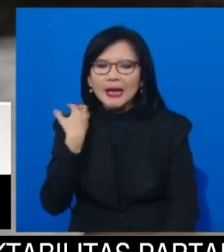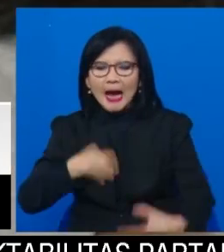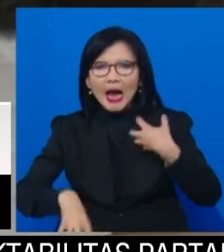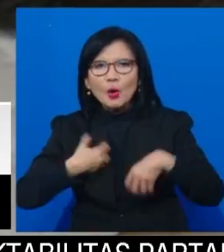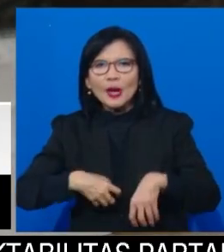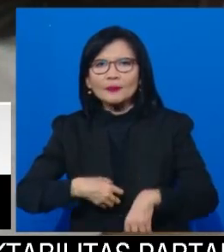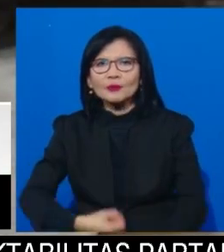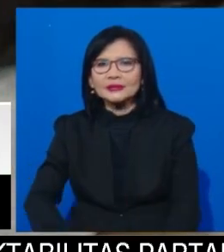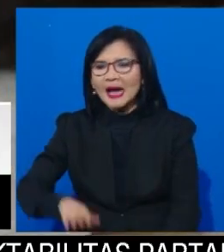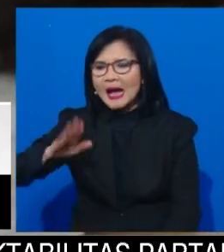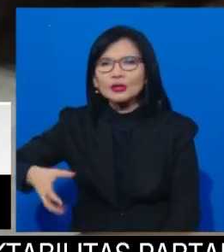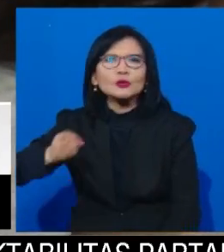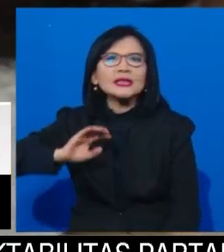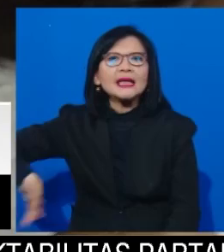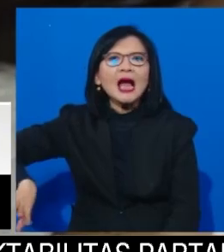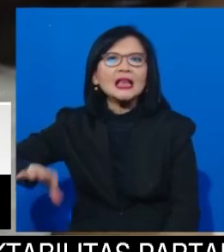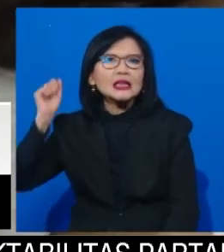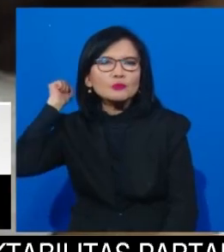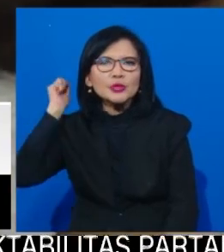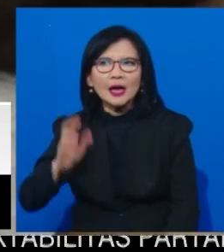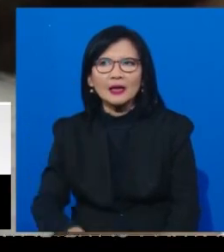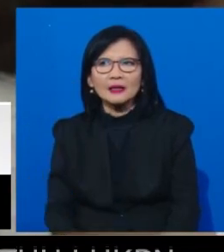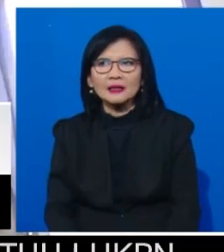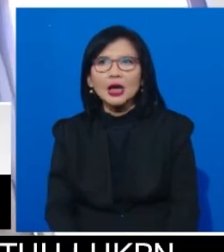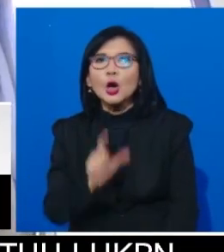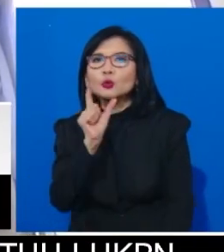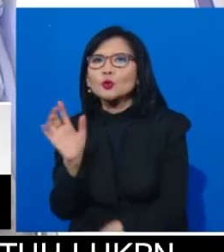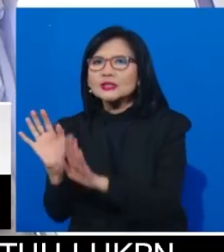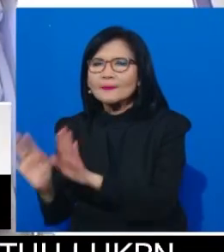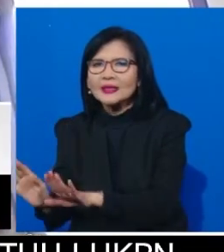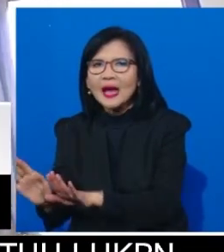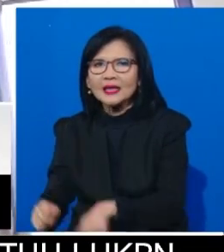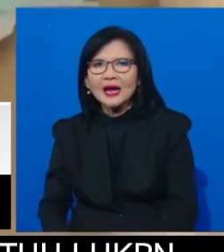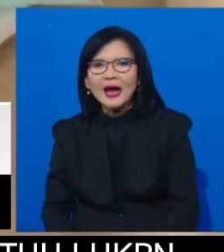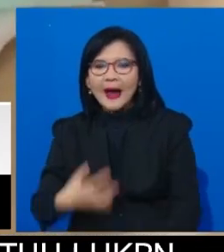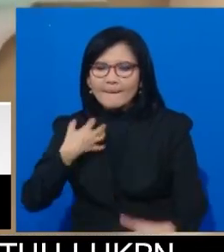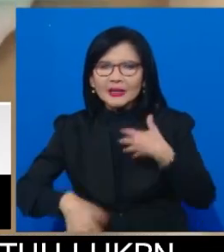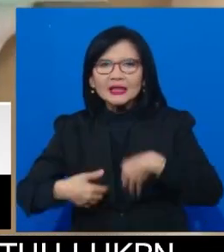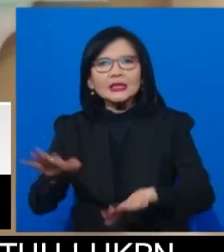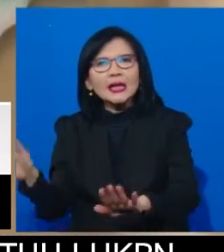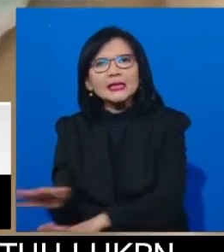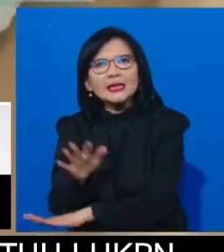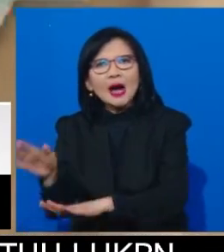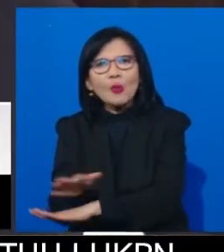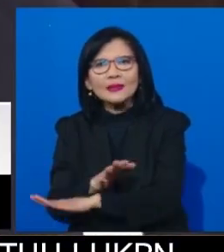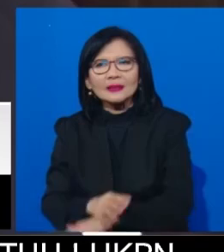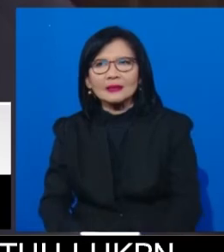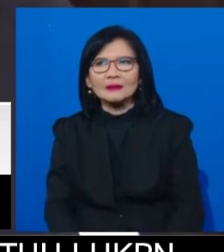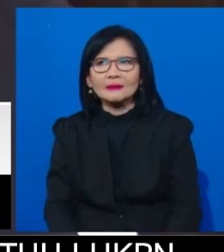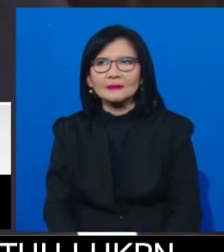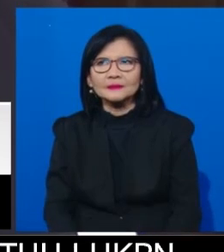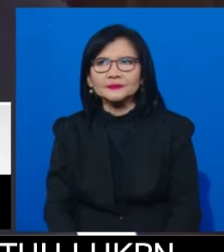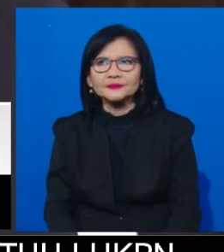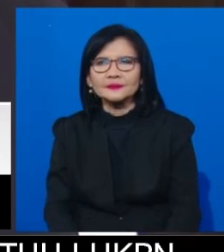sang induk saat ditemukan oleh warga. Untuk sementara, mamalia ini masih dirawat dan diobservasi.